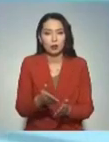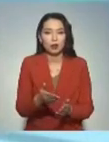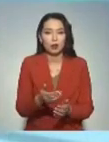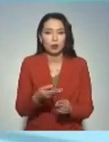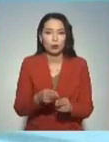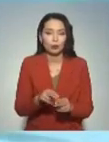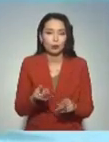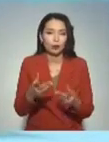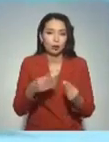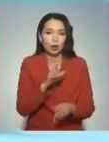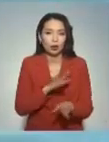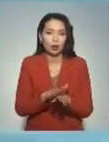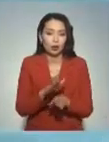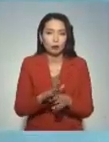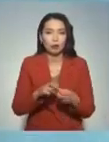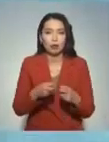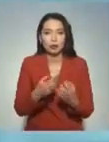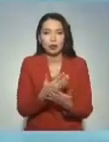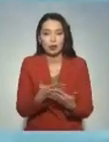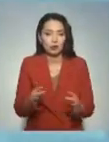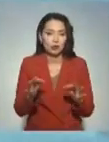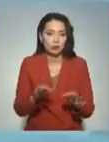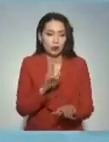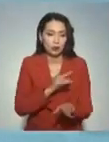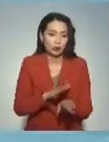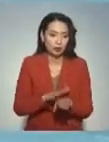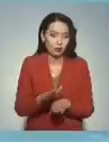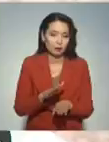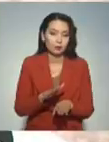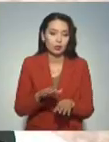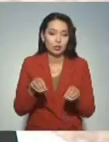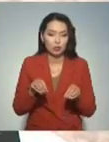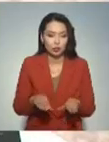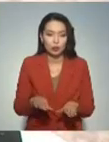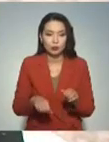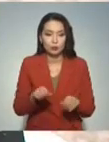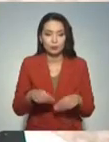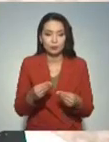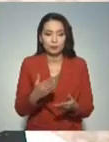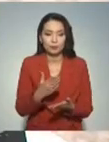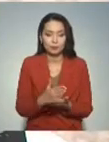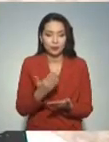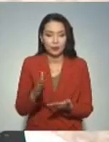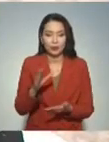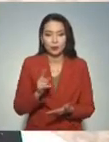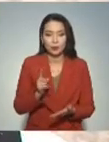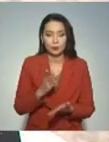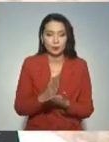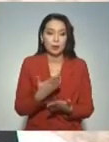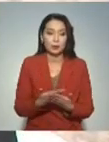жиын қордаланған проблемаларды дер кезінде шешуге мүмкіндік беретінін айтады. Съезден біз жақсы сынақтар күтеміз.